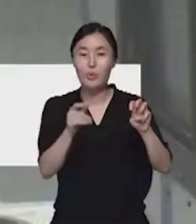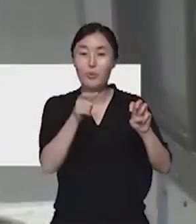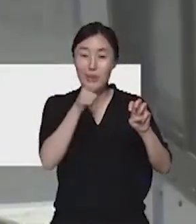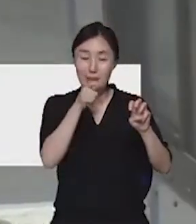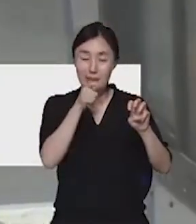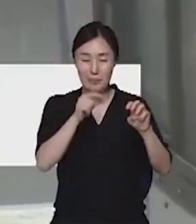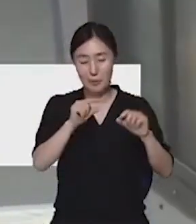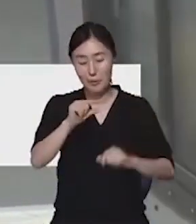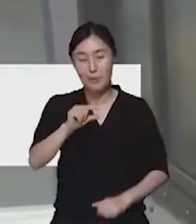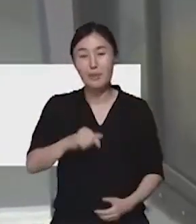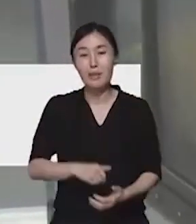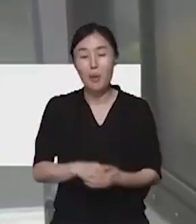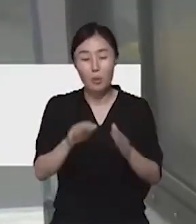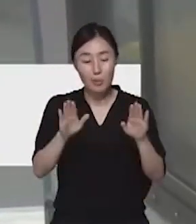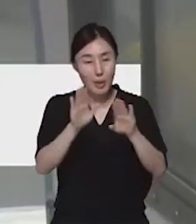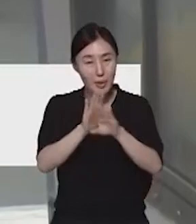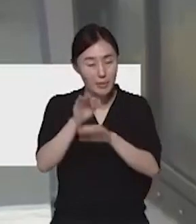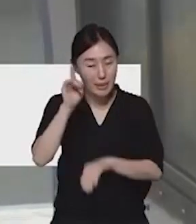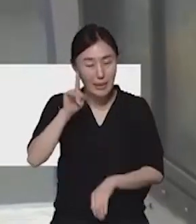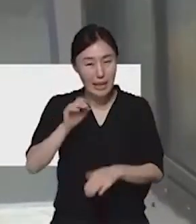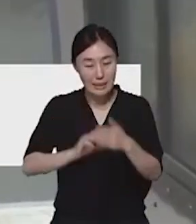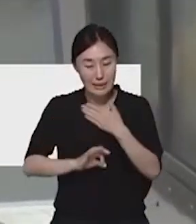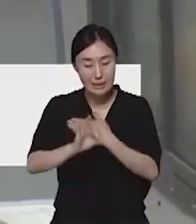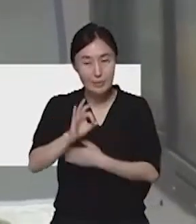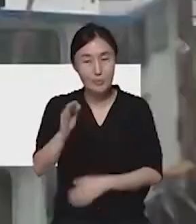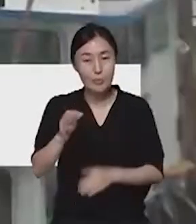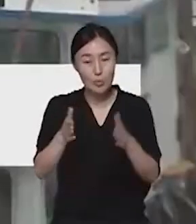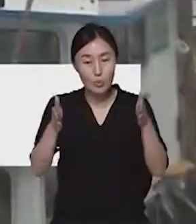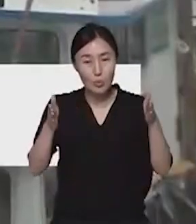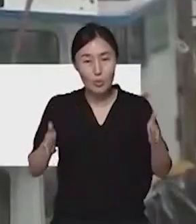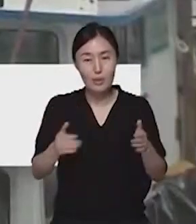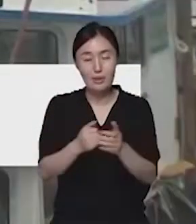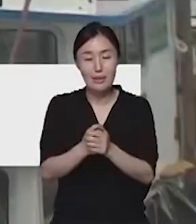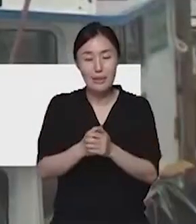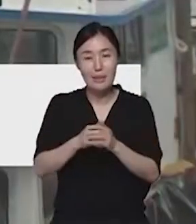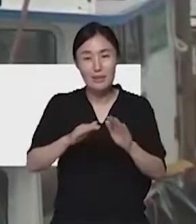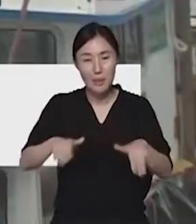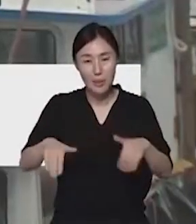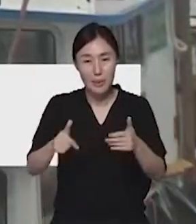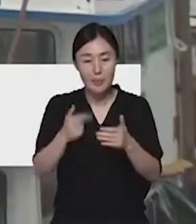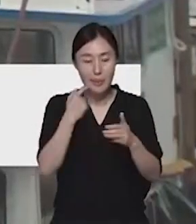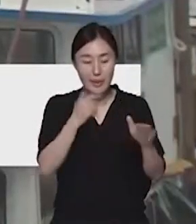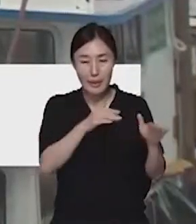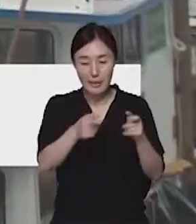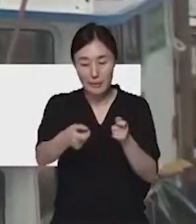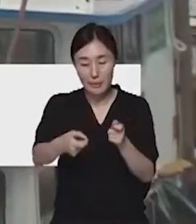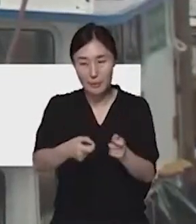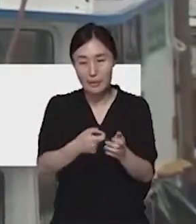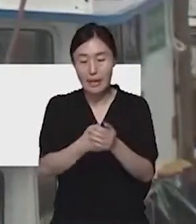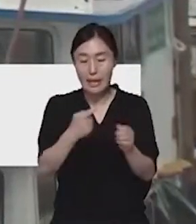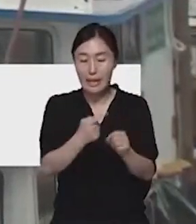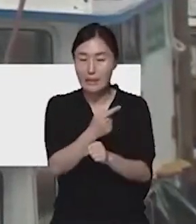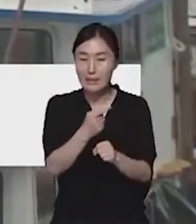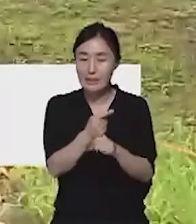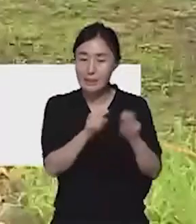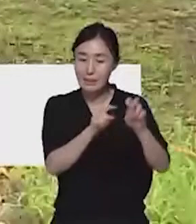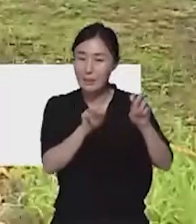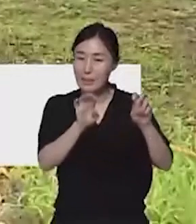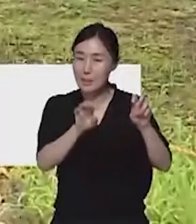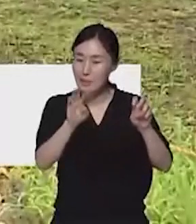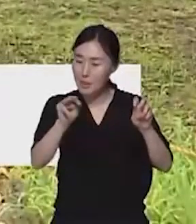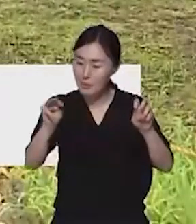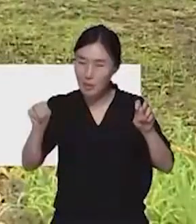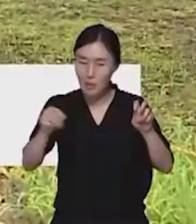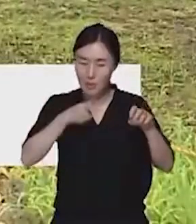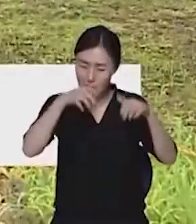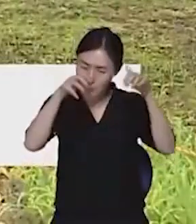기록했습니다. 오늘 밤부터 내일 오전 사이에는 전남 해안 지역을 중심으로 시간당 20에서 40mm의 강한 비가 내리는